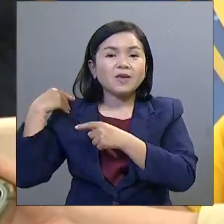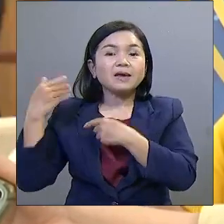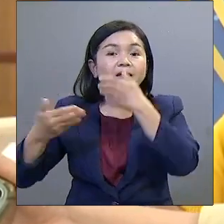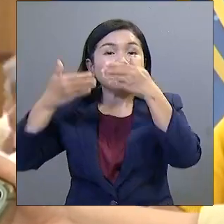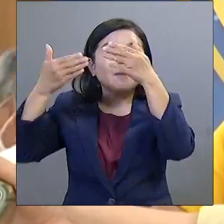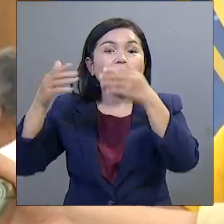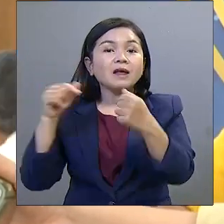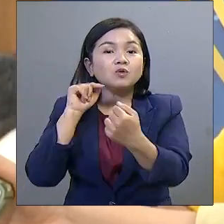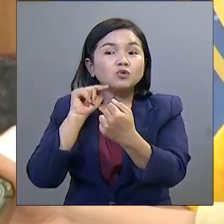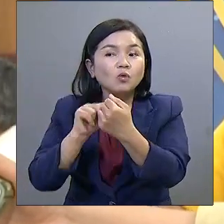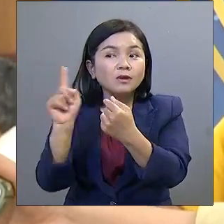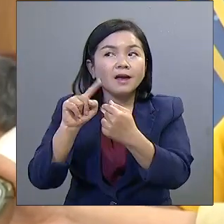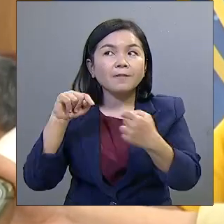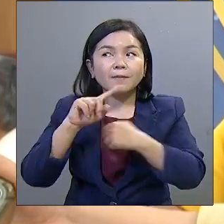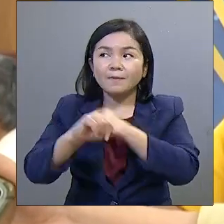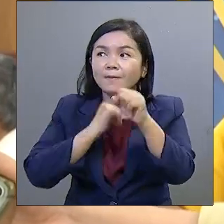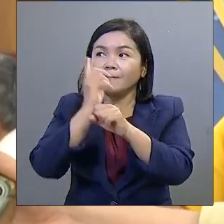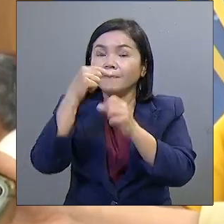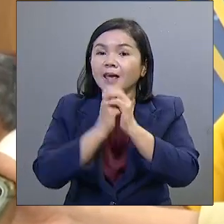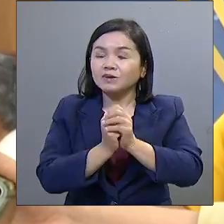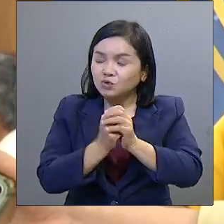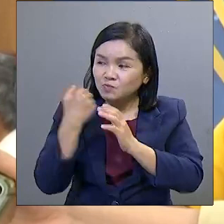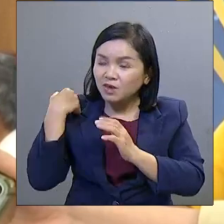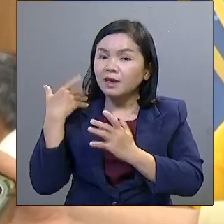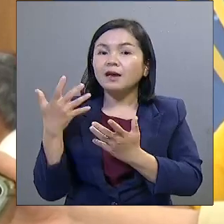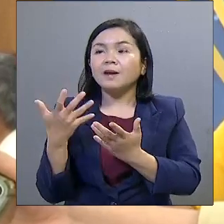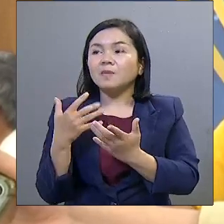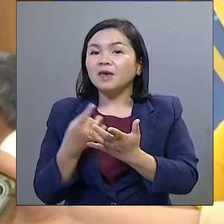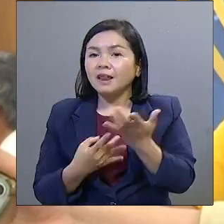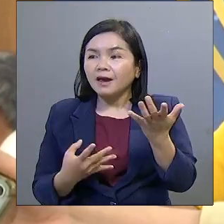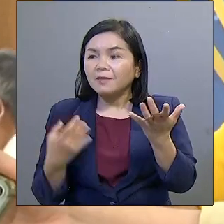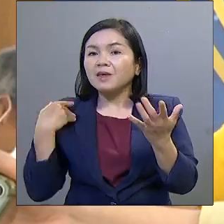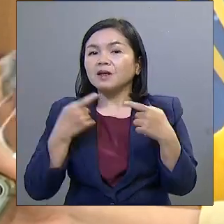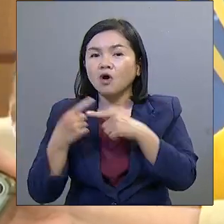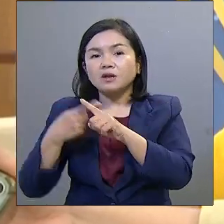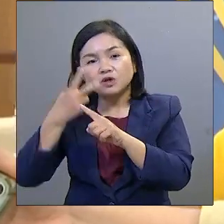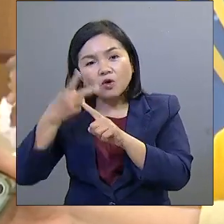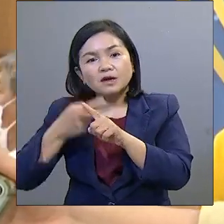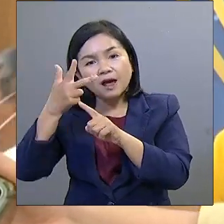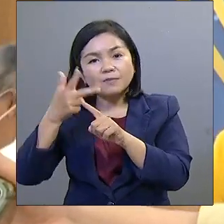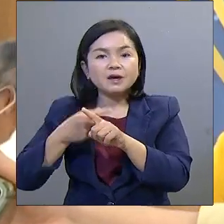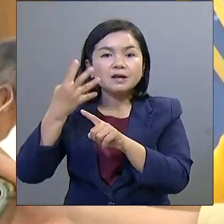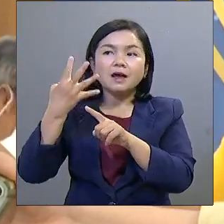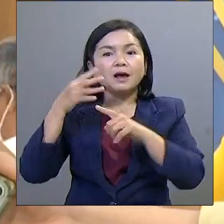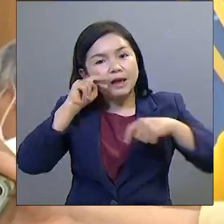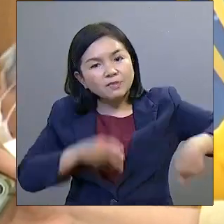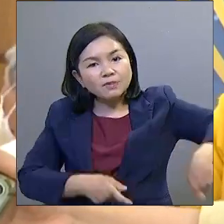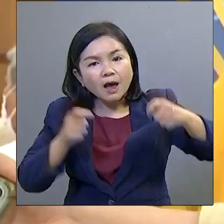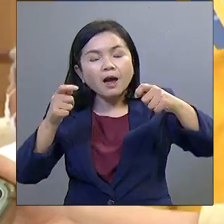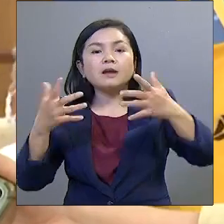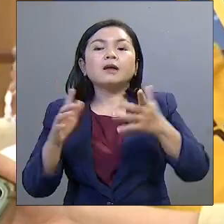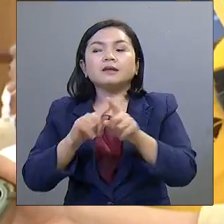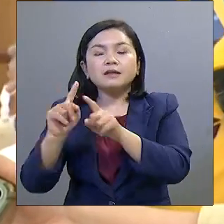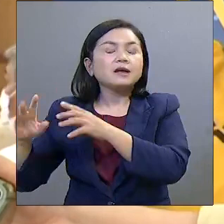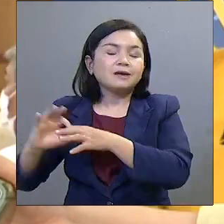ช่วงนั้นจะตรงกับช่วงเทศกาลตรุษจีนด้วยแล้วก็ไหนจะมีเทศกาลต่อเนื่องไปกุมภาพันธ์มีนาคมสงกรานต์เมษายนต่างๆก็จะ